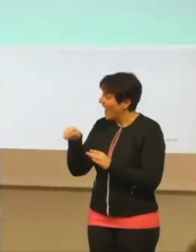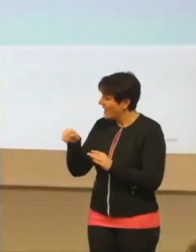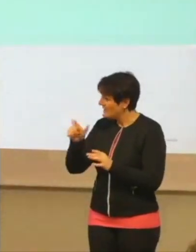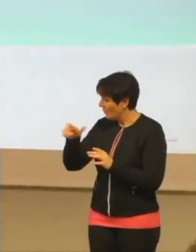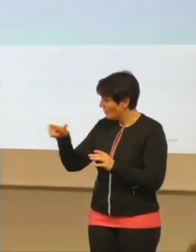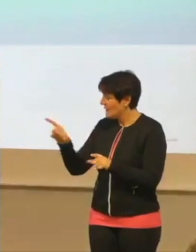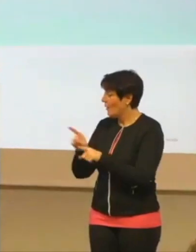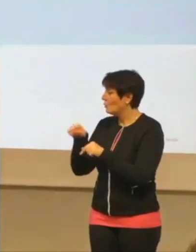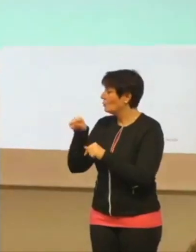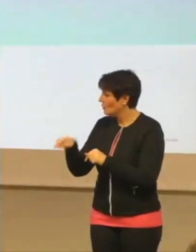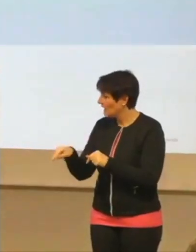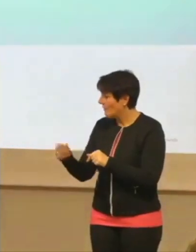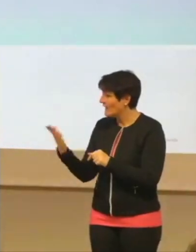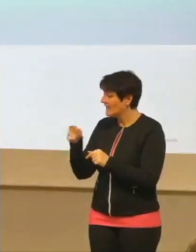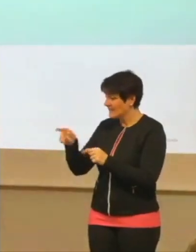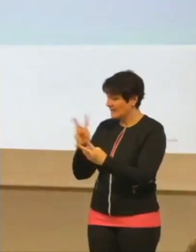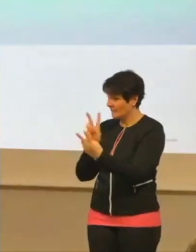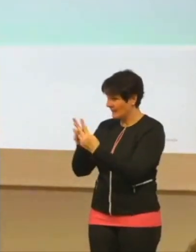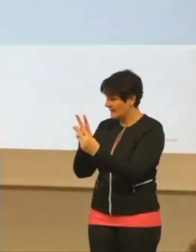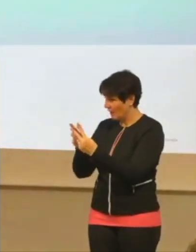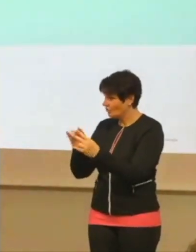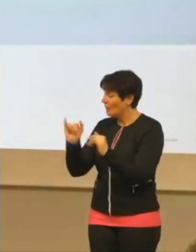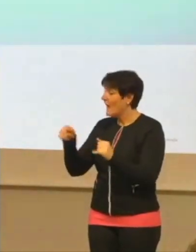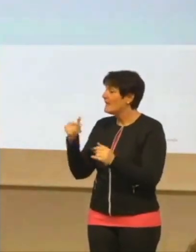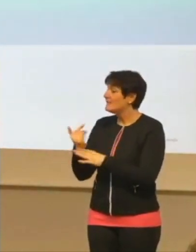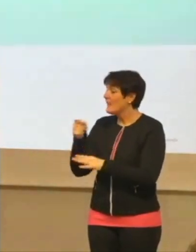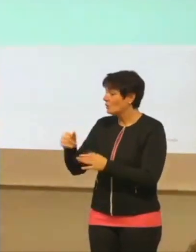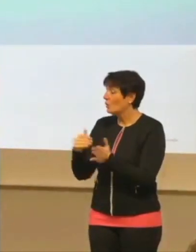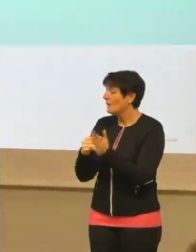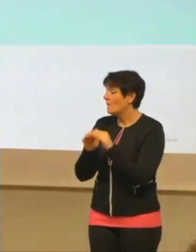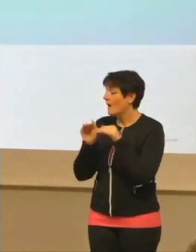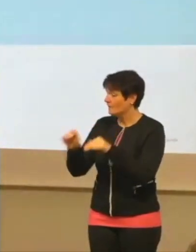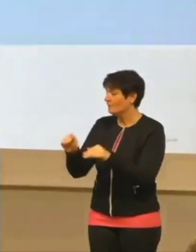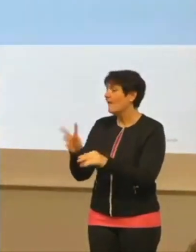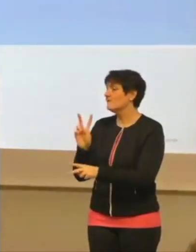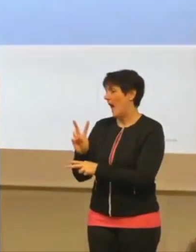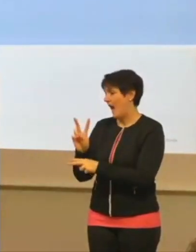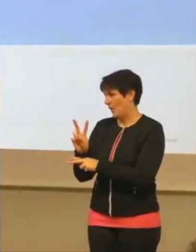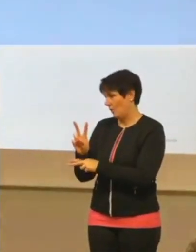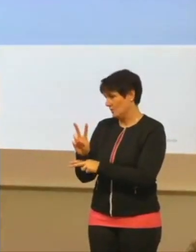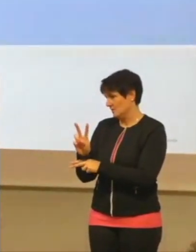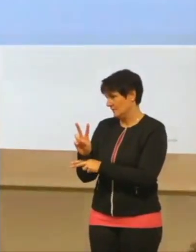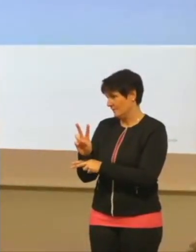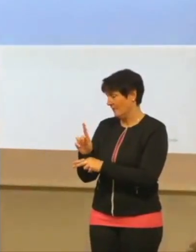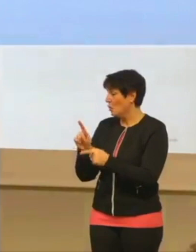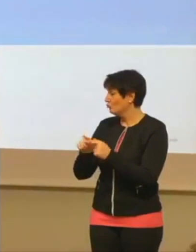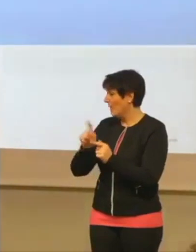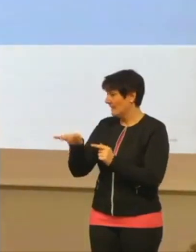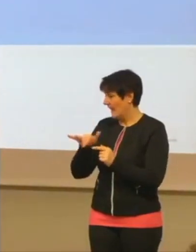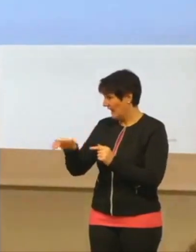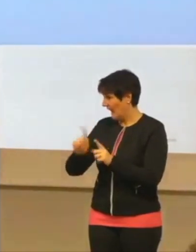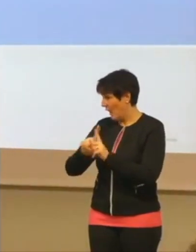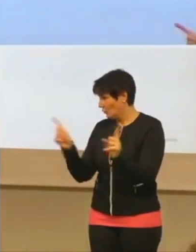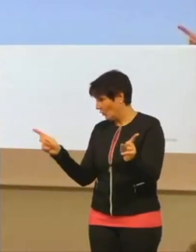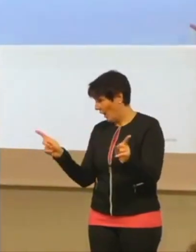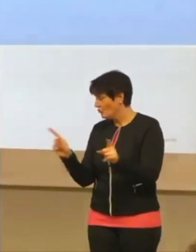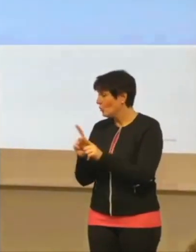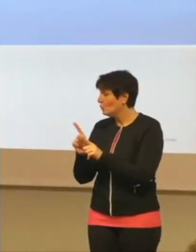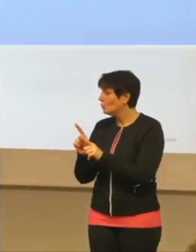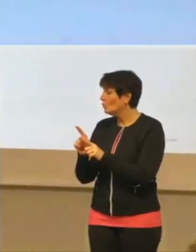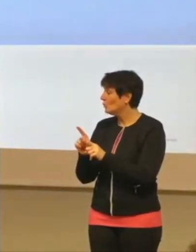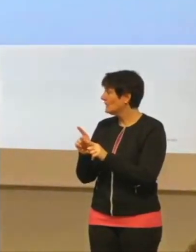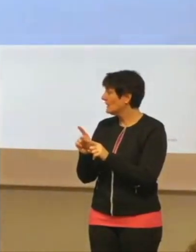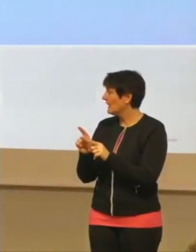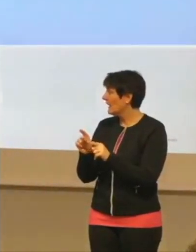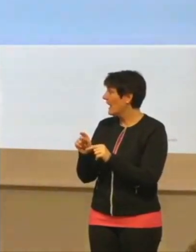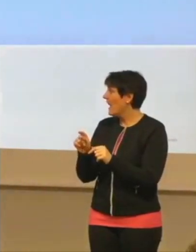tudi tistim, ki se z njimi srečujejo, je zato treba zagotoviti ustrezno varnost. Če ne gre drugače, tudi s posekom